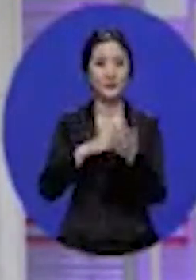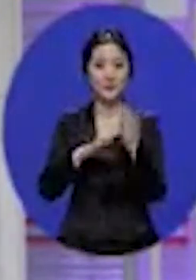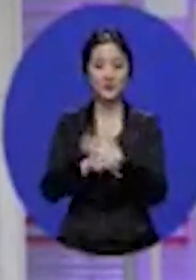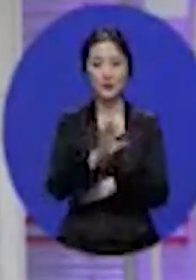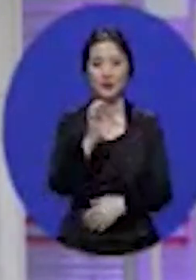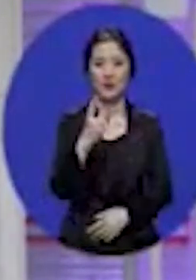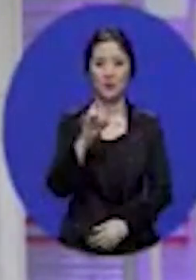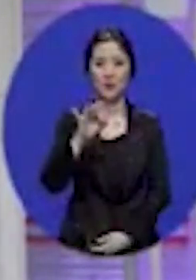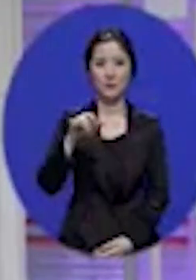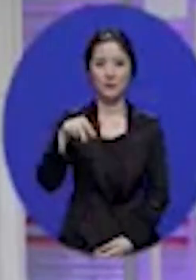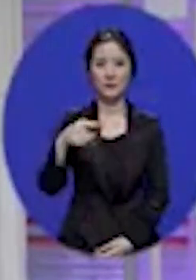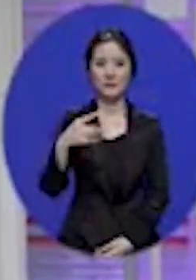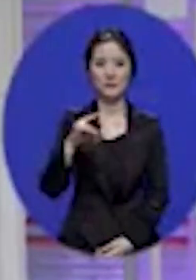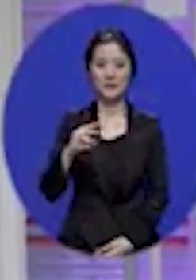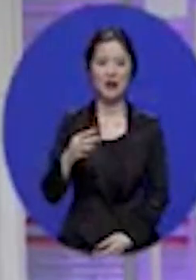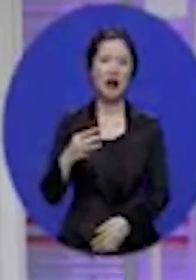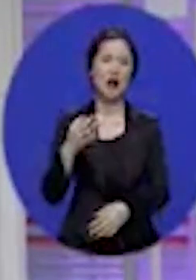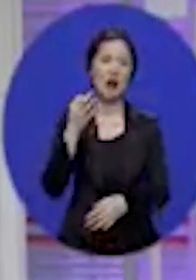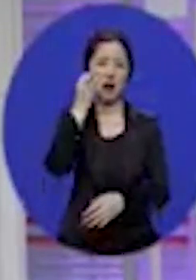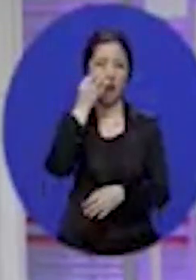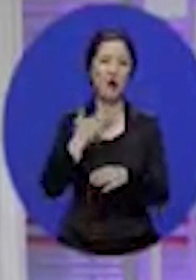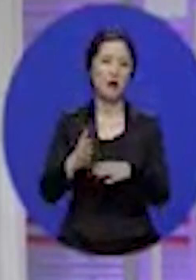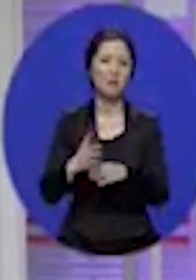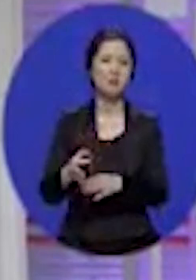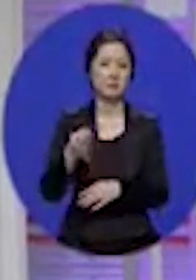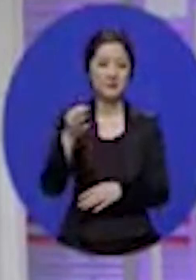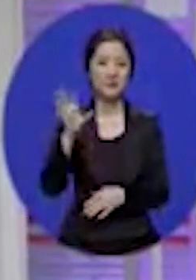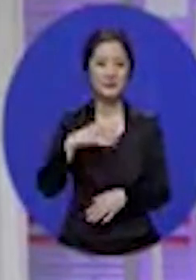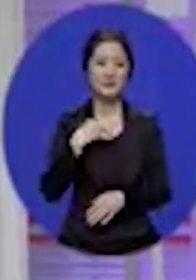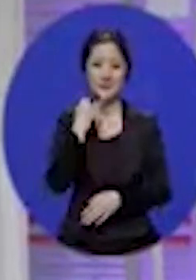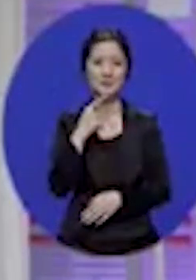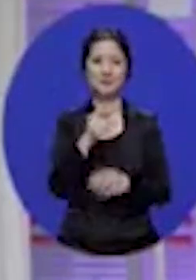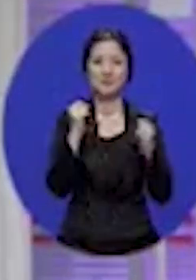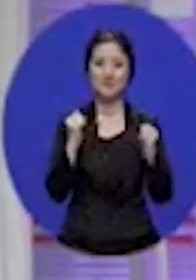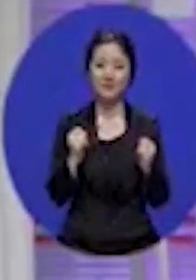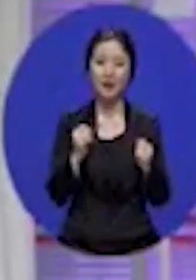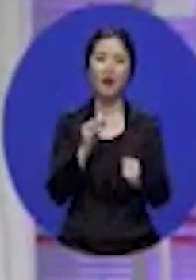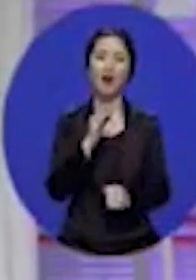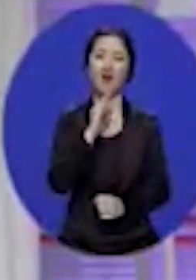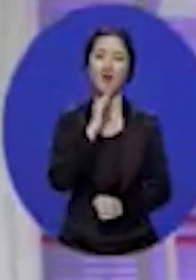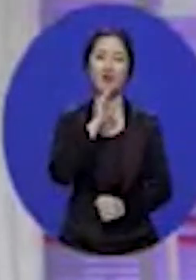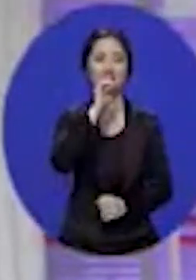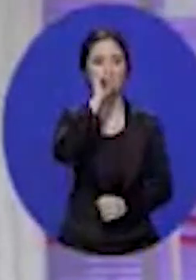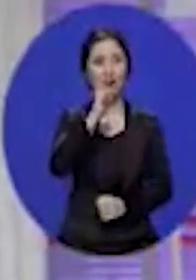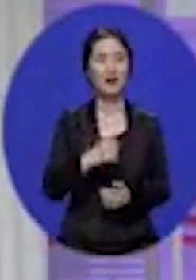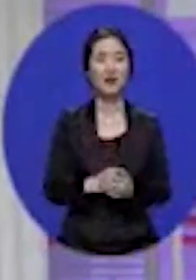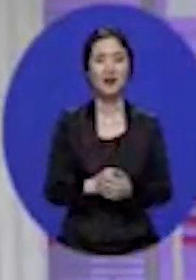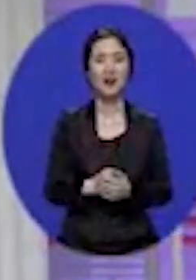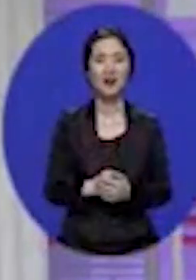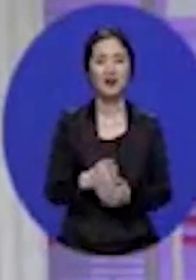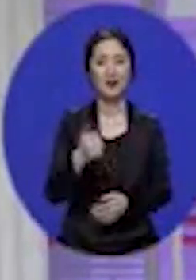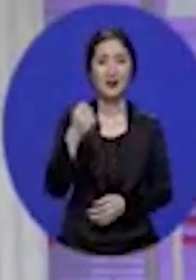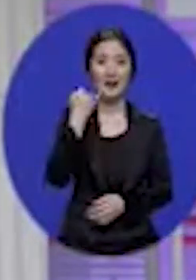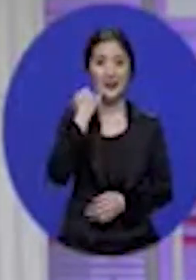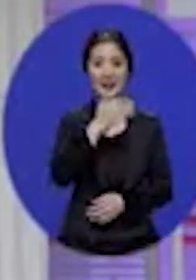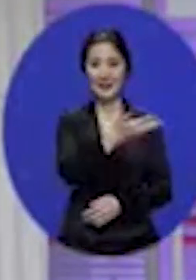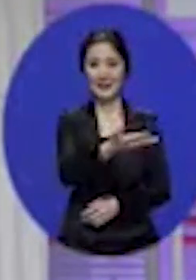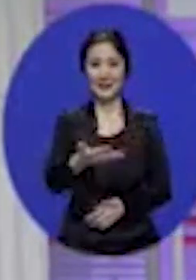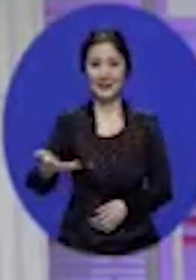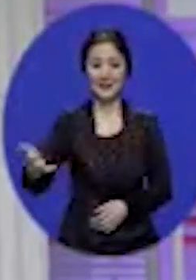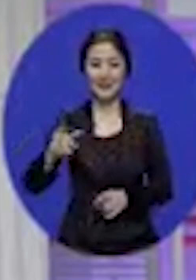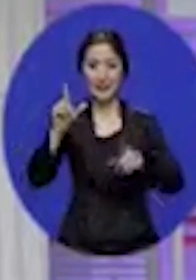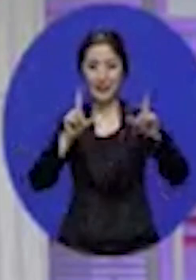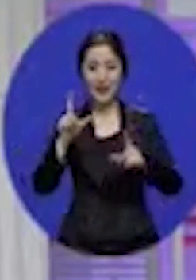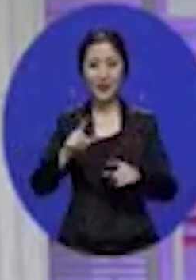오피스텔에 비싼 월세를 주면서 들어갔어요. 처음에 들어가니까 정말 그 한강에 막 자동차